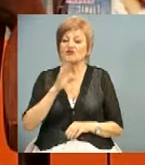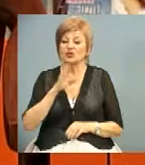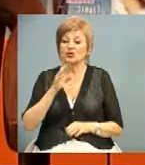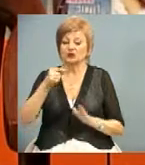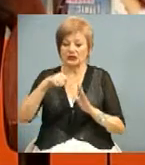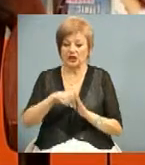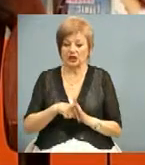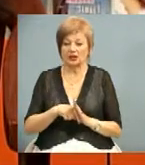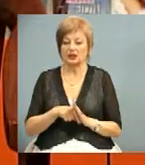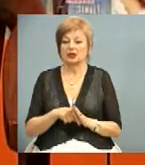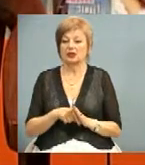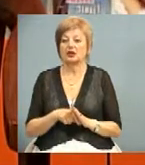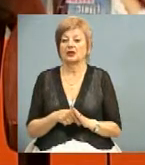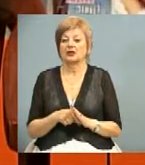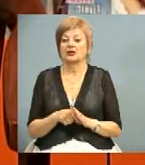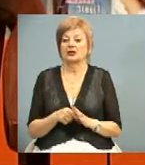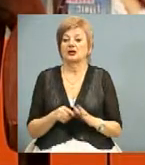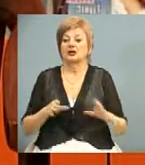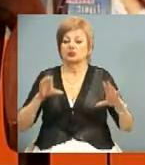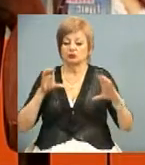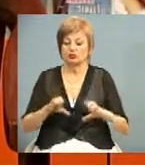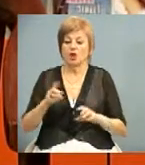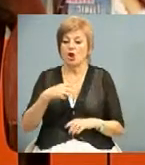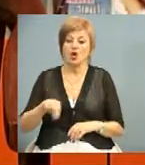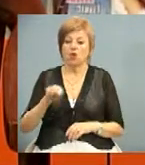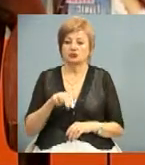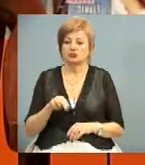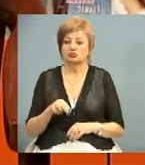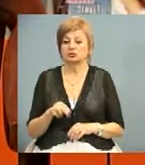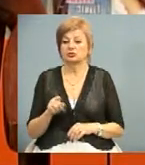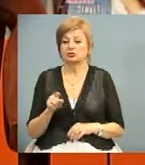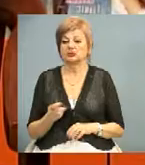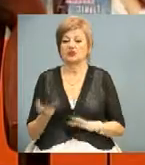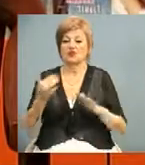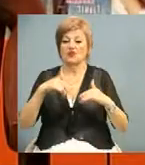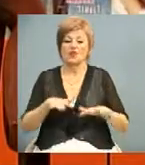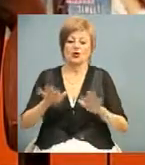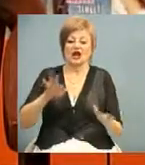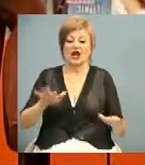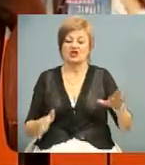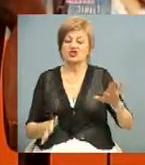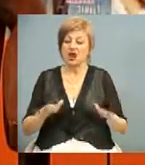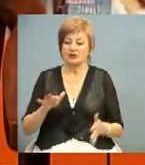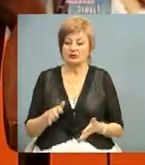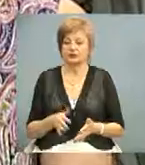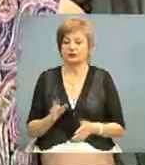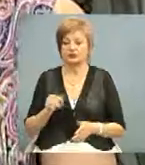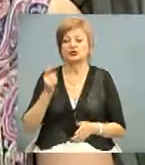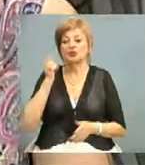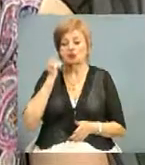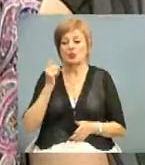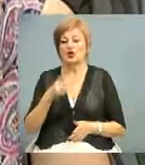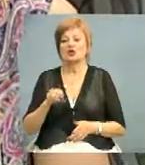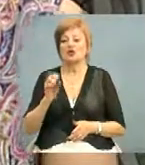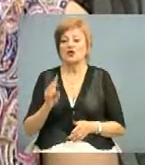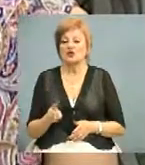ній великі шматки льоду. Там вони качають, ні. Як ти гадаєш, льодовики